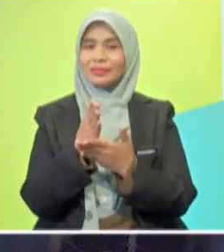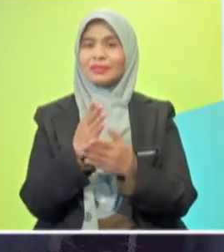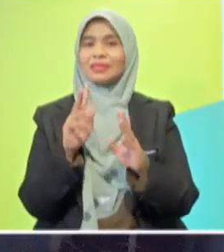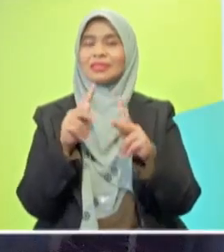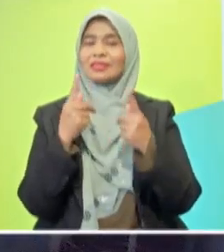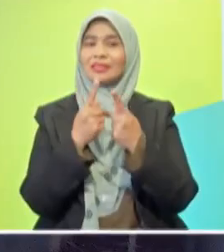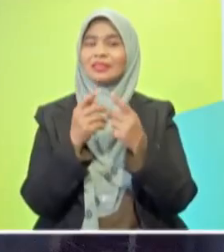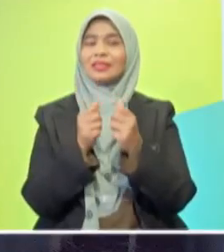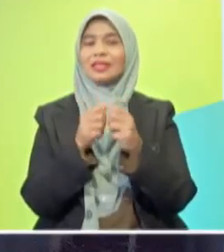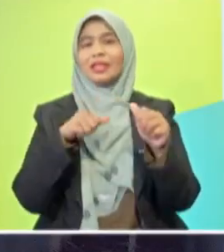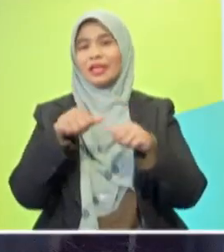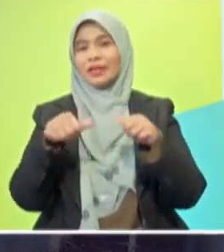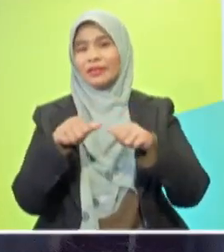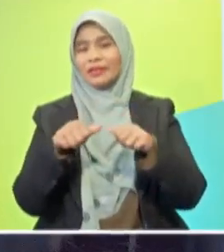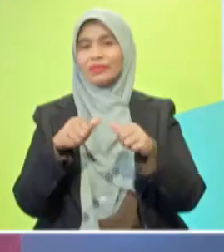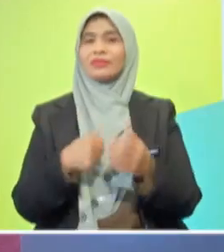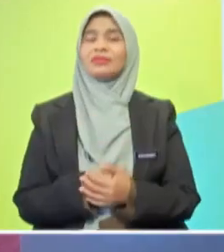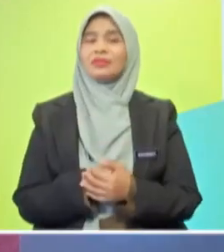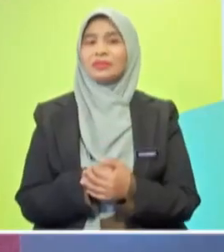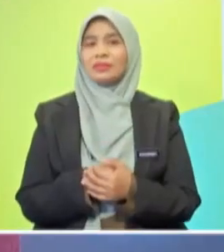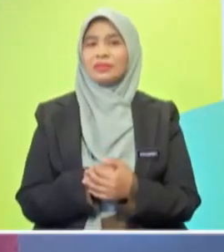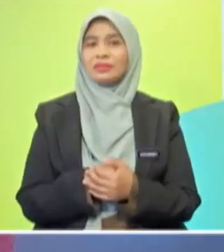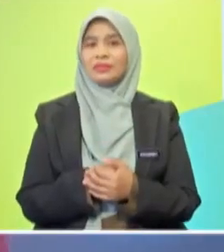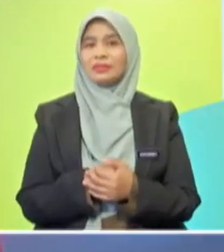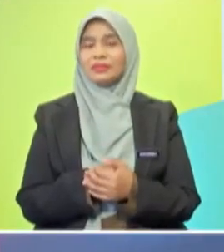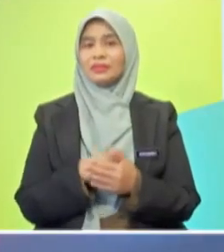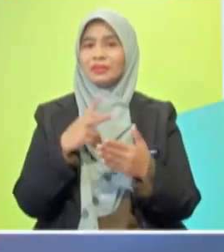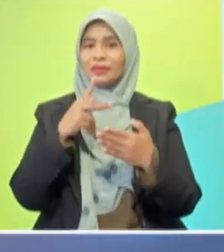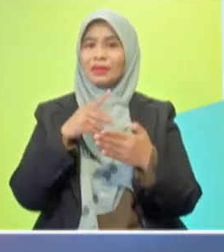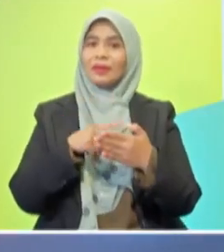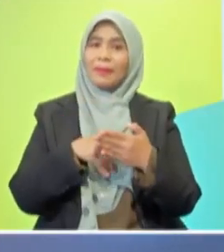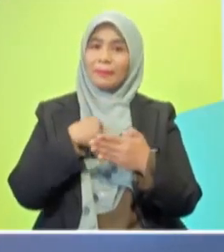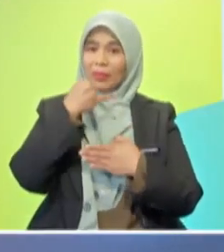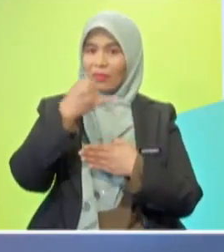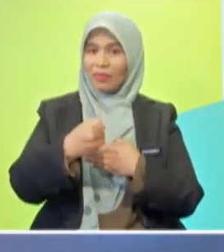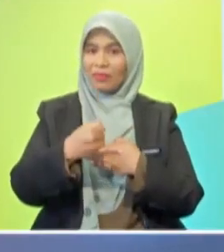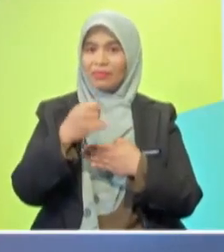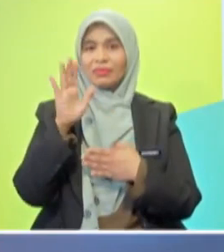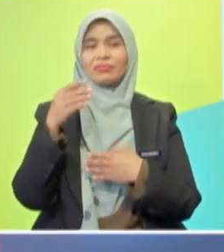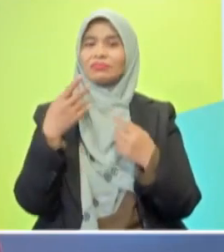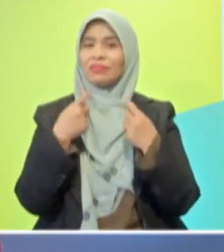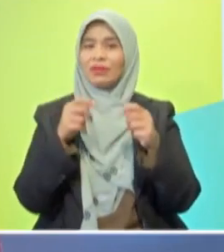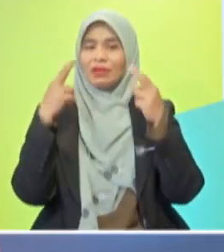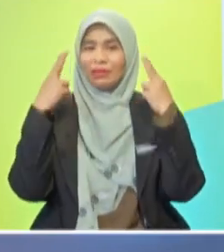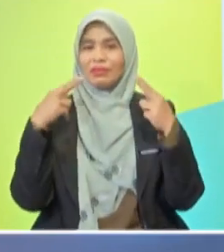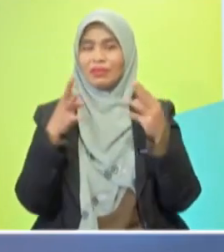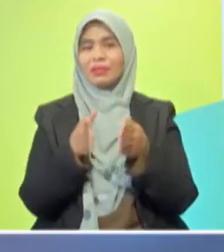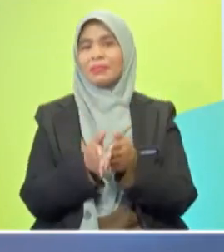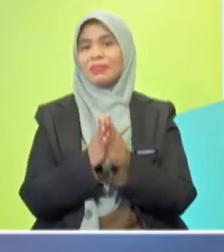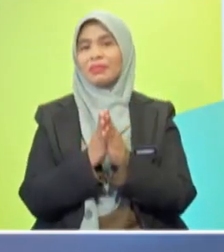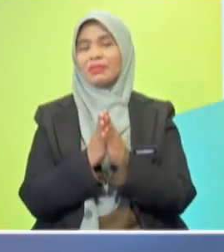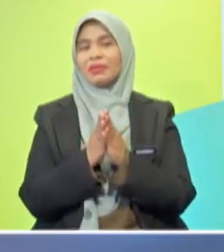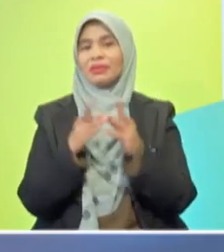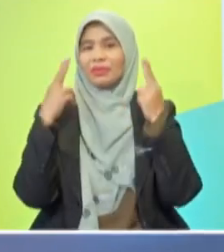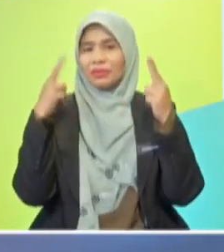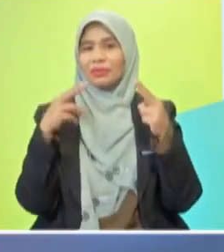dengan aktiviti projek yang telah Ustazah minta murid-murid sediakan.